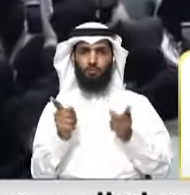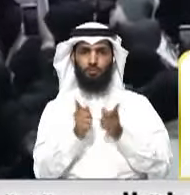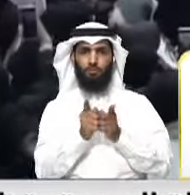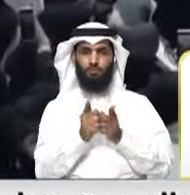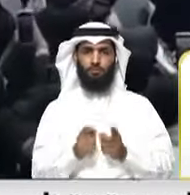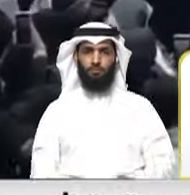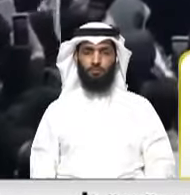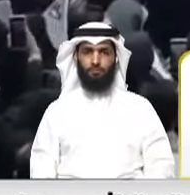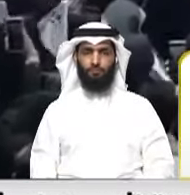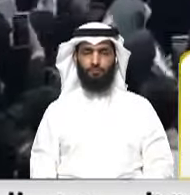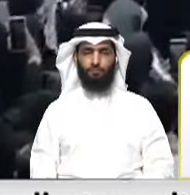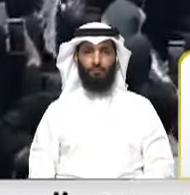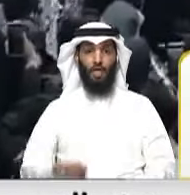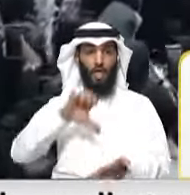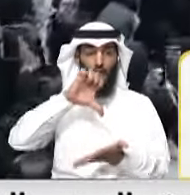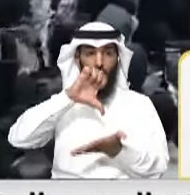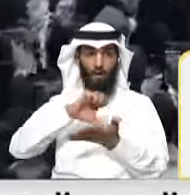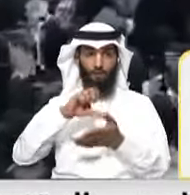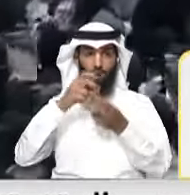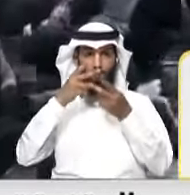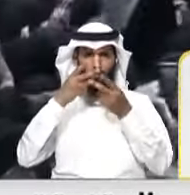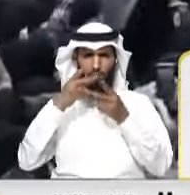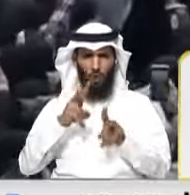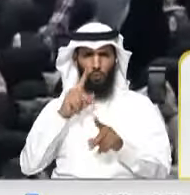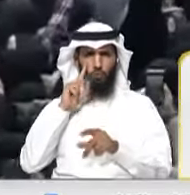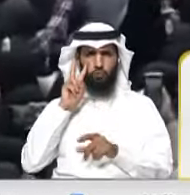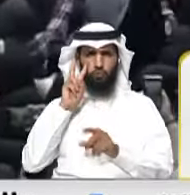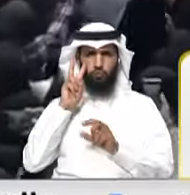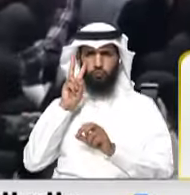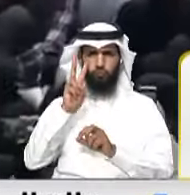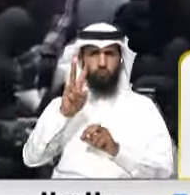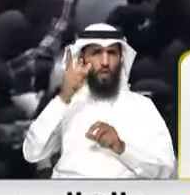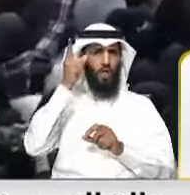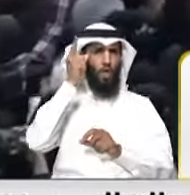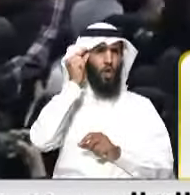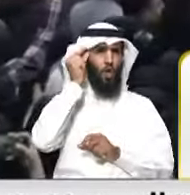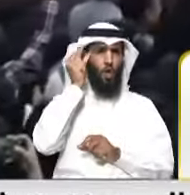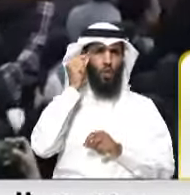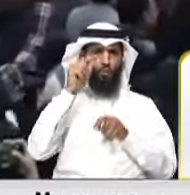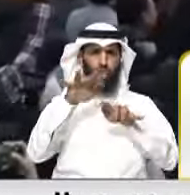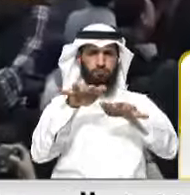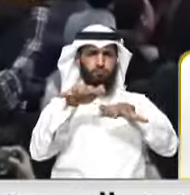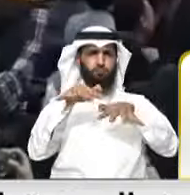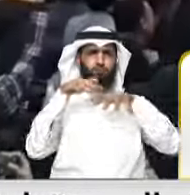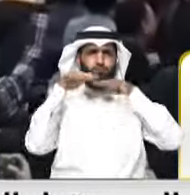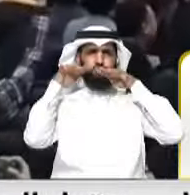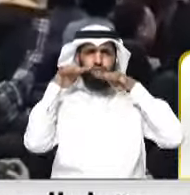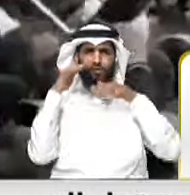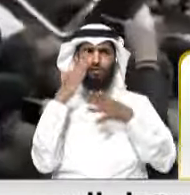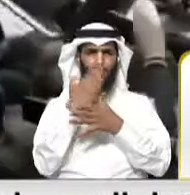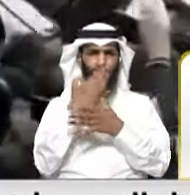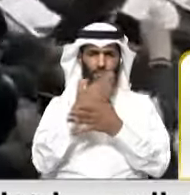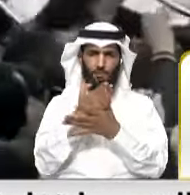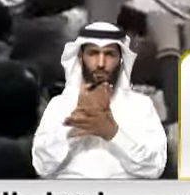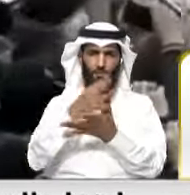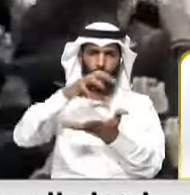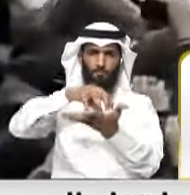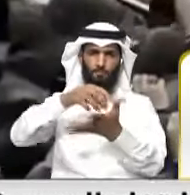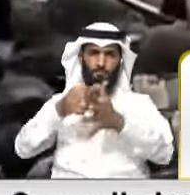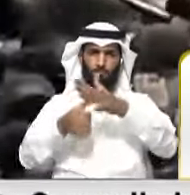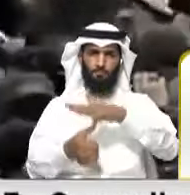صوت اان تتشح بالسواد مع بدء مراسم تشييع جثامين الرئيس الايراني ابراهيم رئيسي